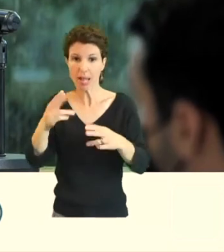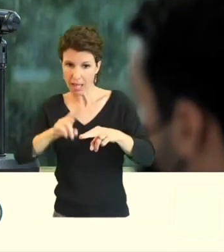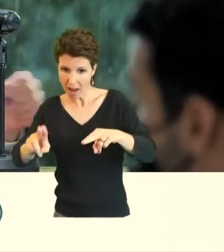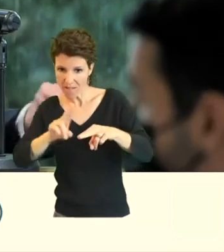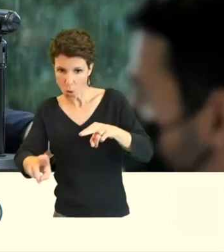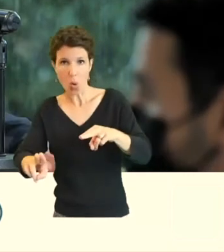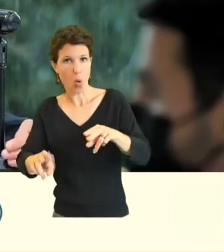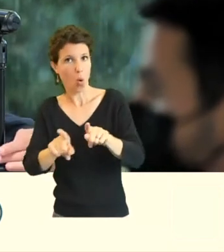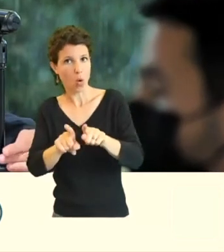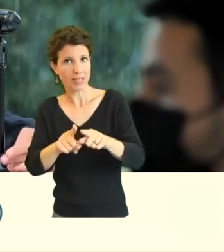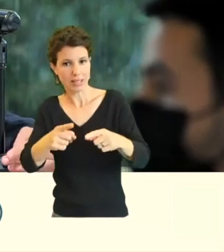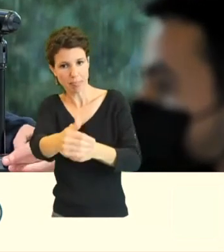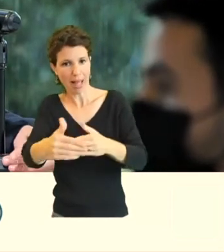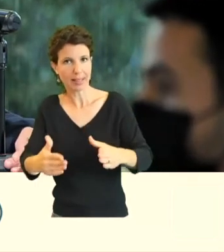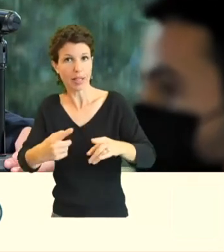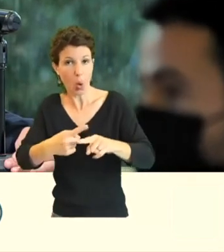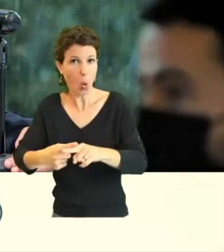sur les parties communes, eh bien,